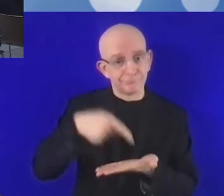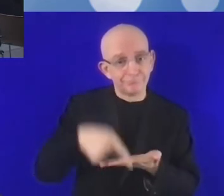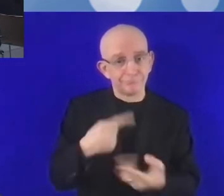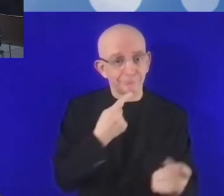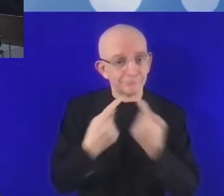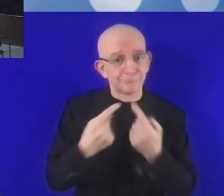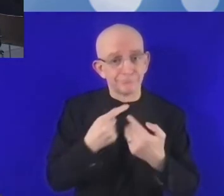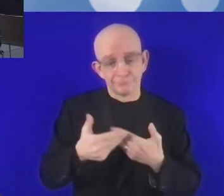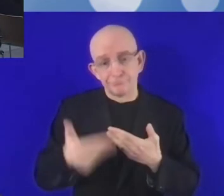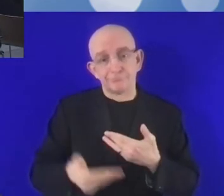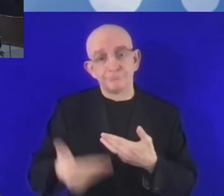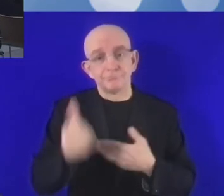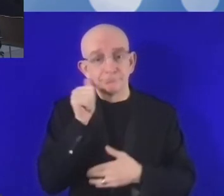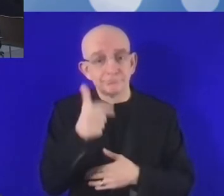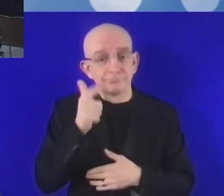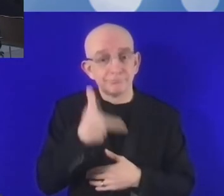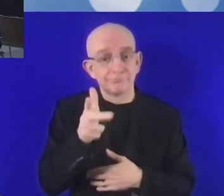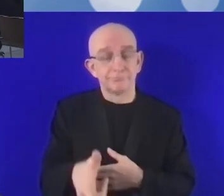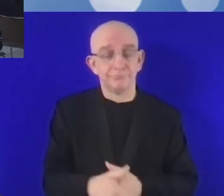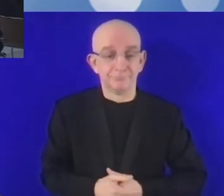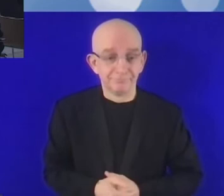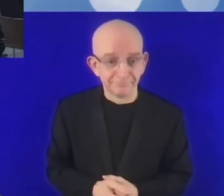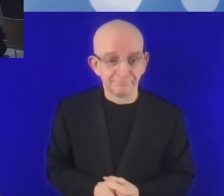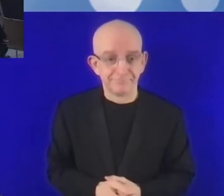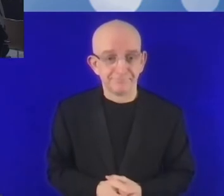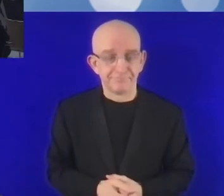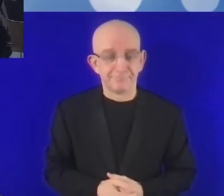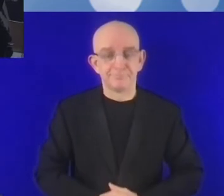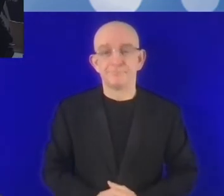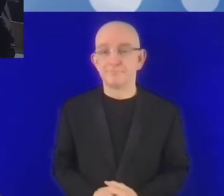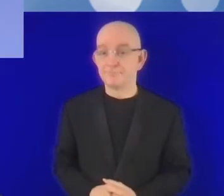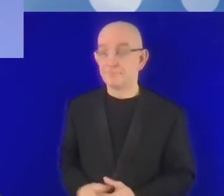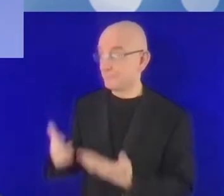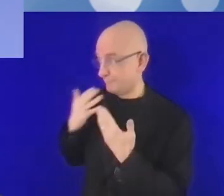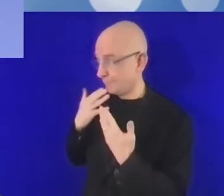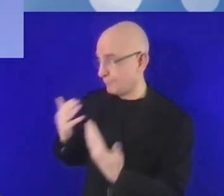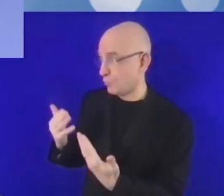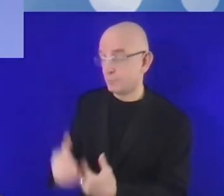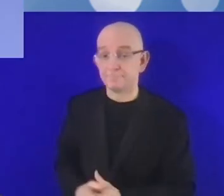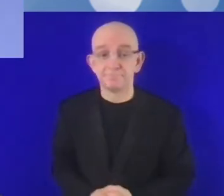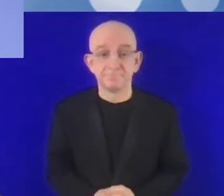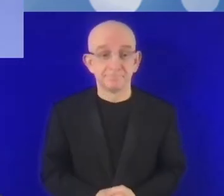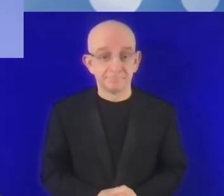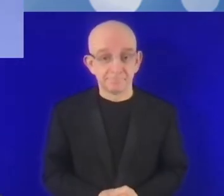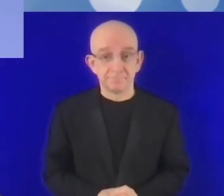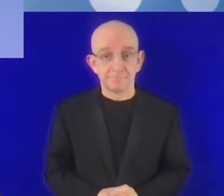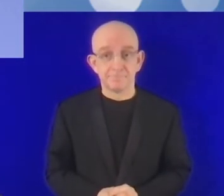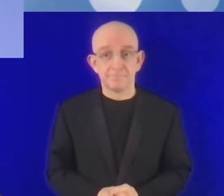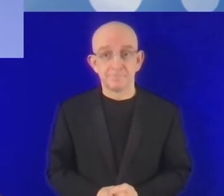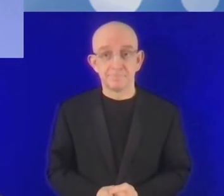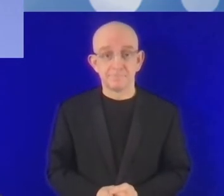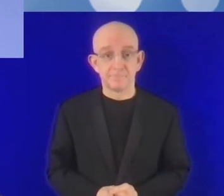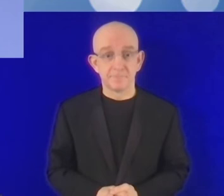C'est tout ce que je nous souhaite, ainsi que des débats fructueux pour les jours à venir. Merci beaucoup. Myriam Kühne, directrice de